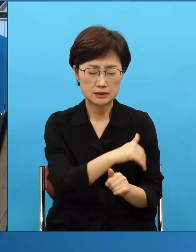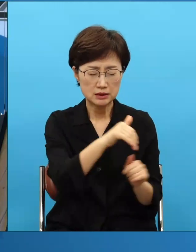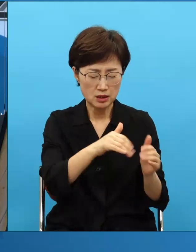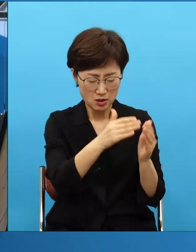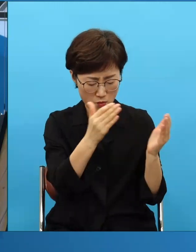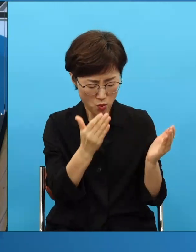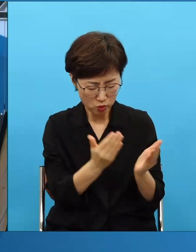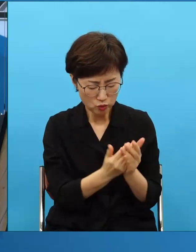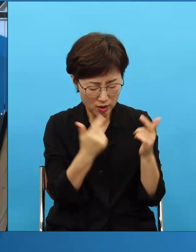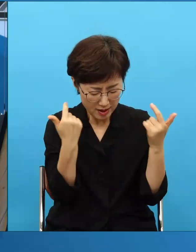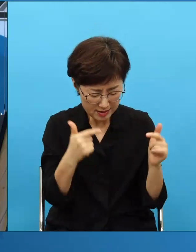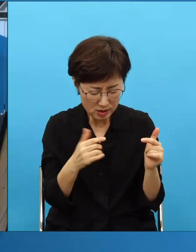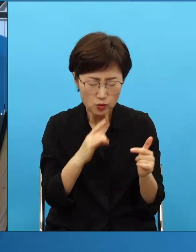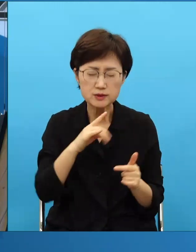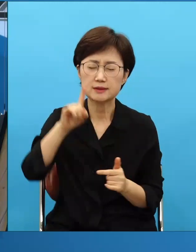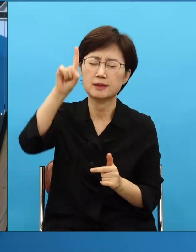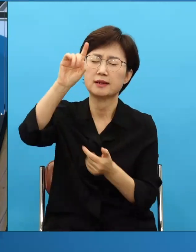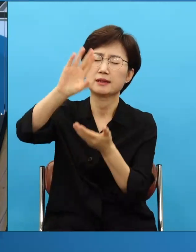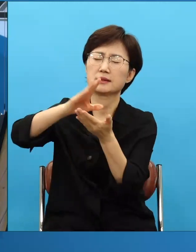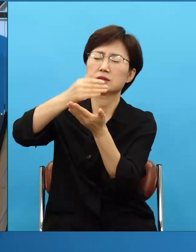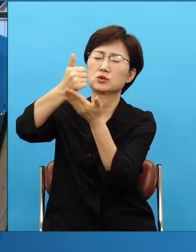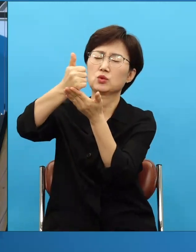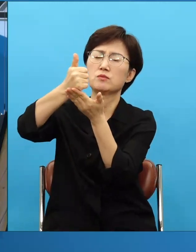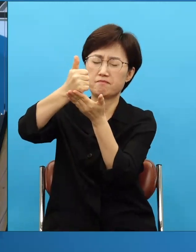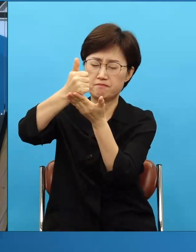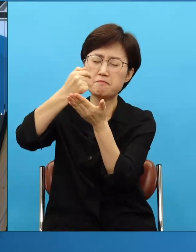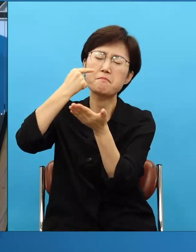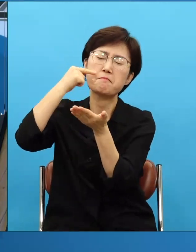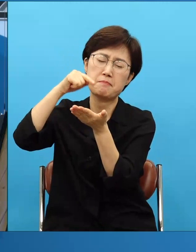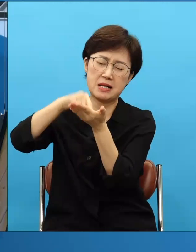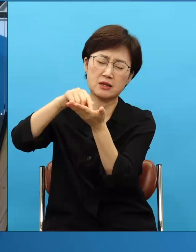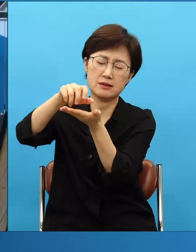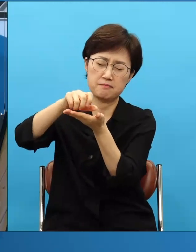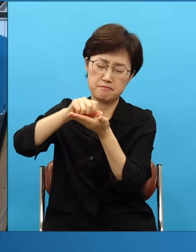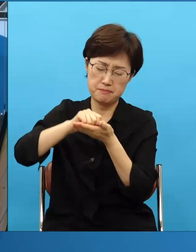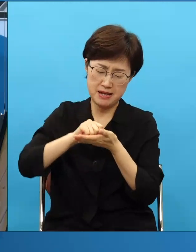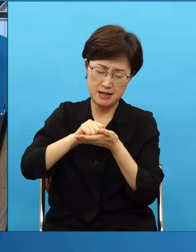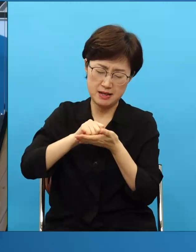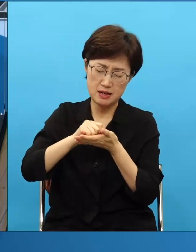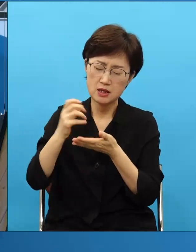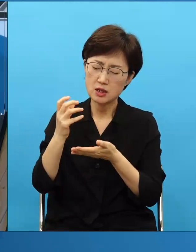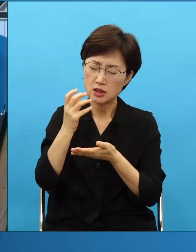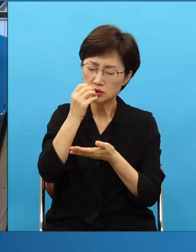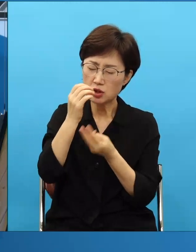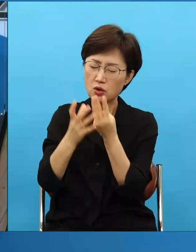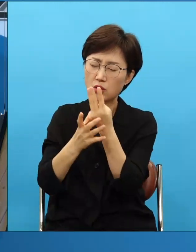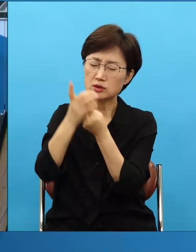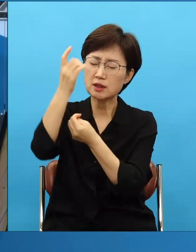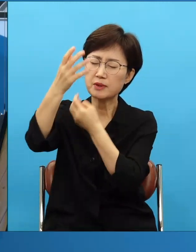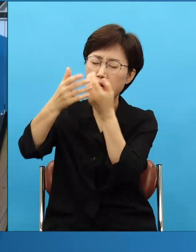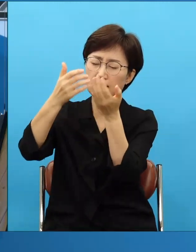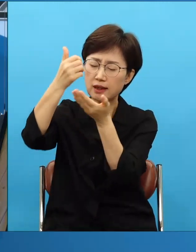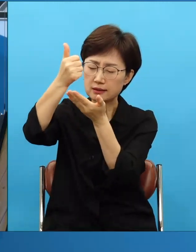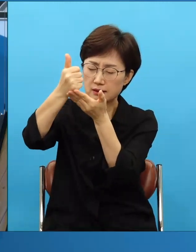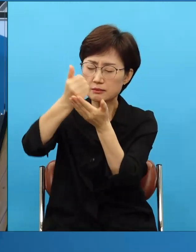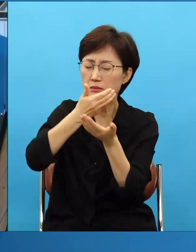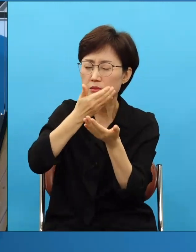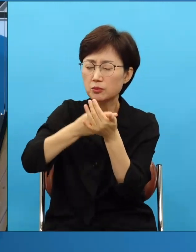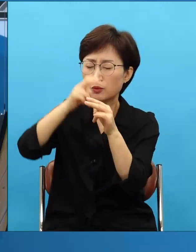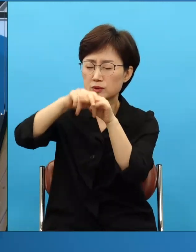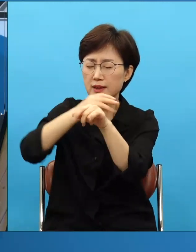오직 그리스도의 답을 발견하고 성삼위 하나님과 보좌의 능력을 누림으로 현장과 교회와 후대를